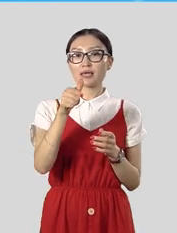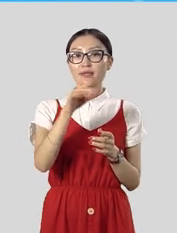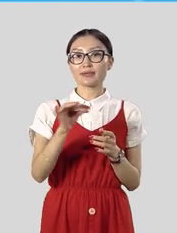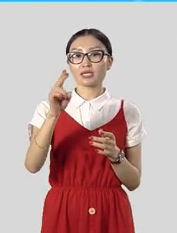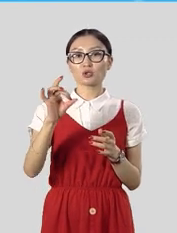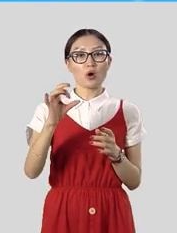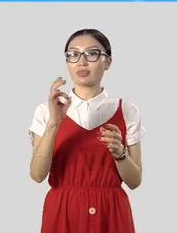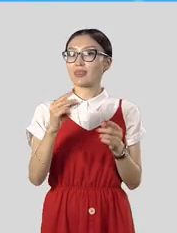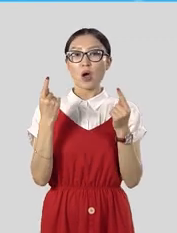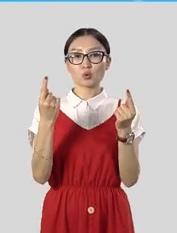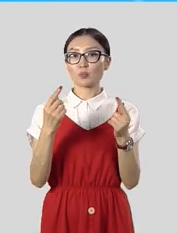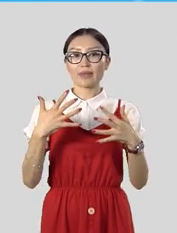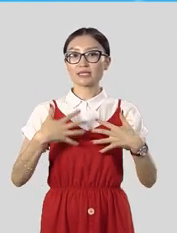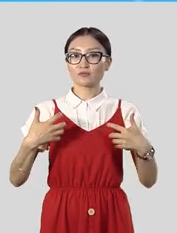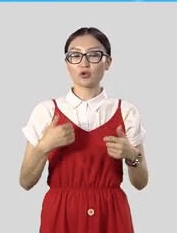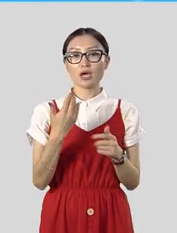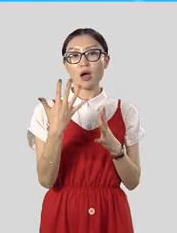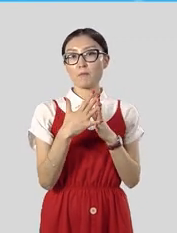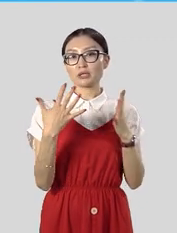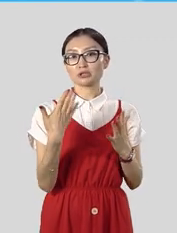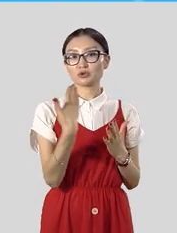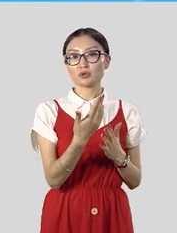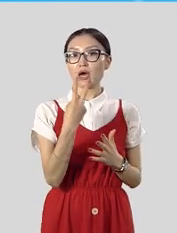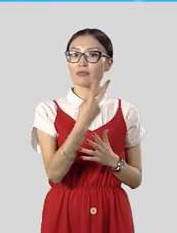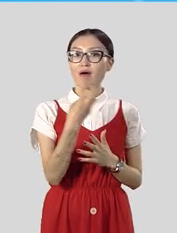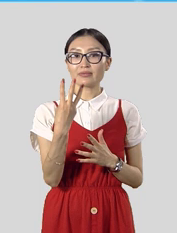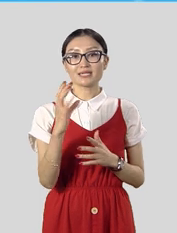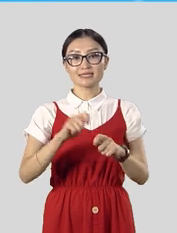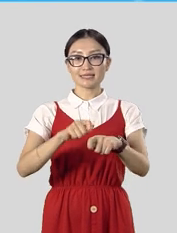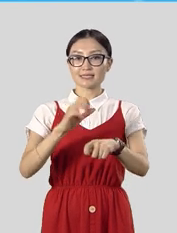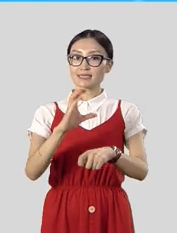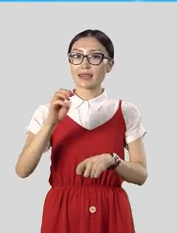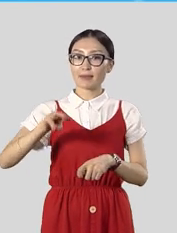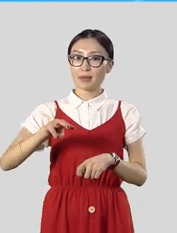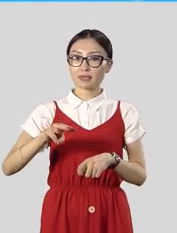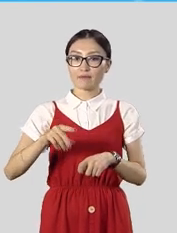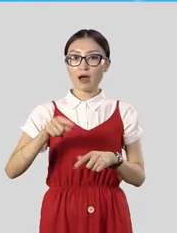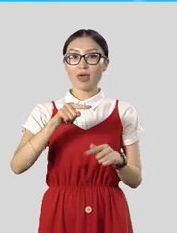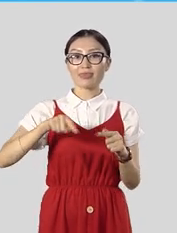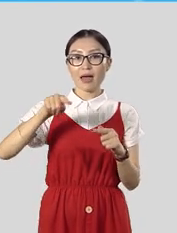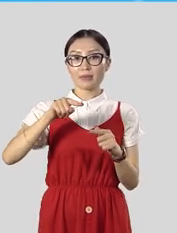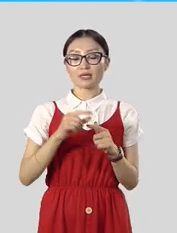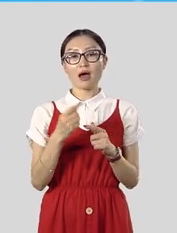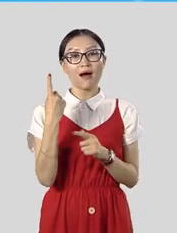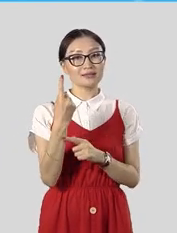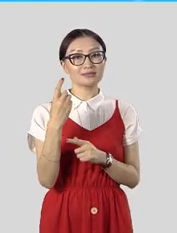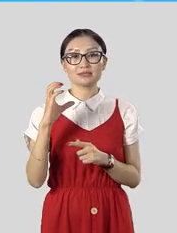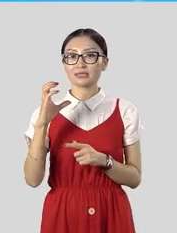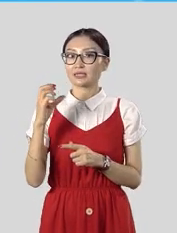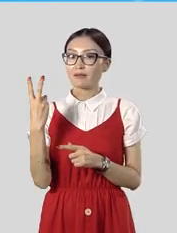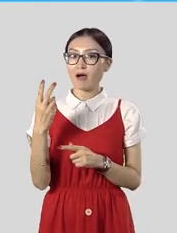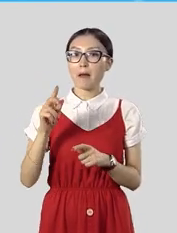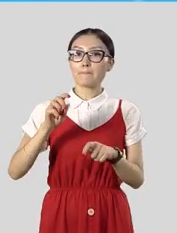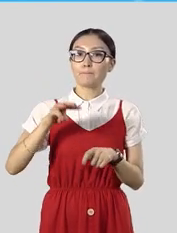– некрупные животные, большинство из них 2-3 см в диаметре, а некоторые и 1-2